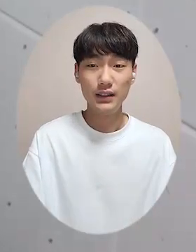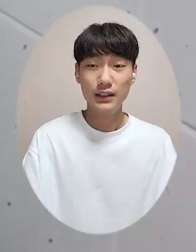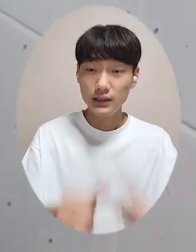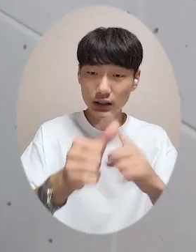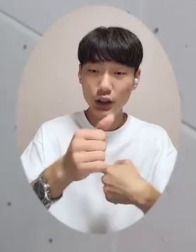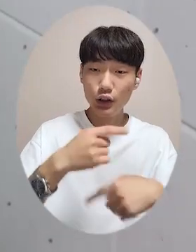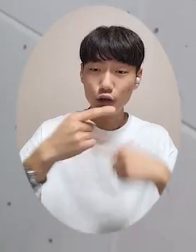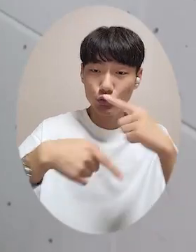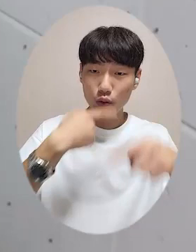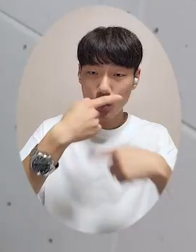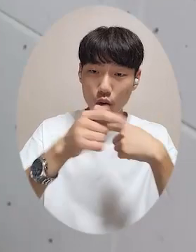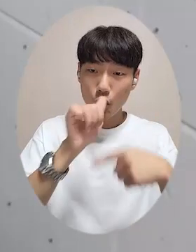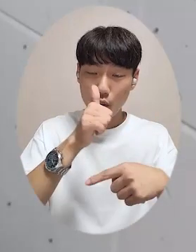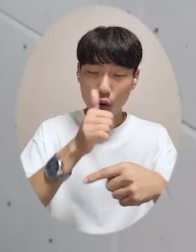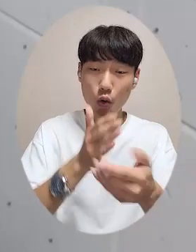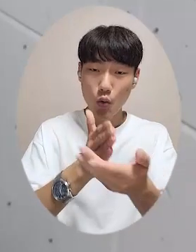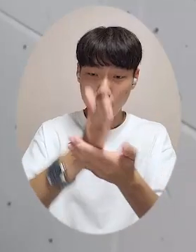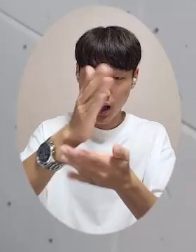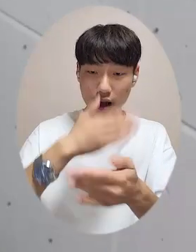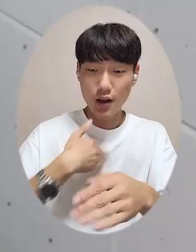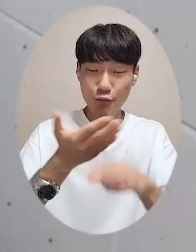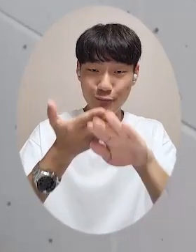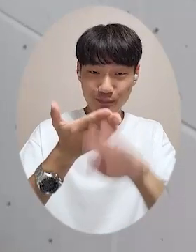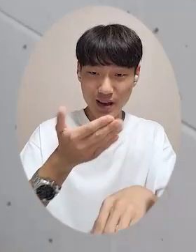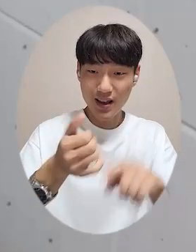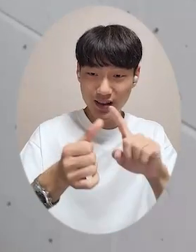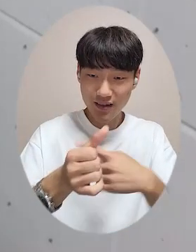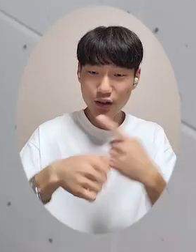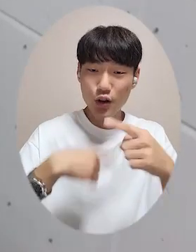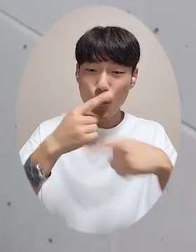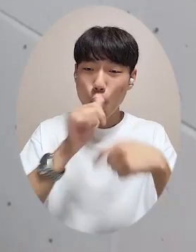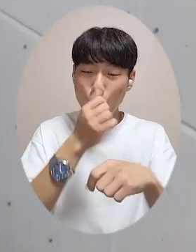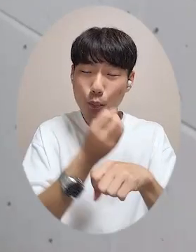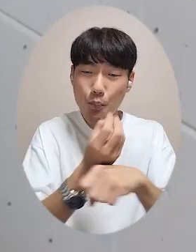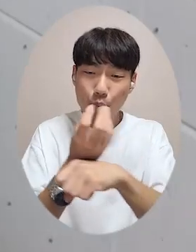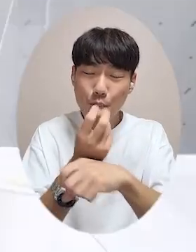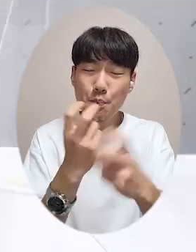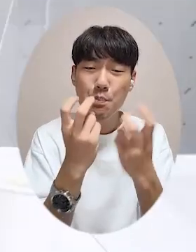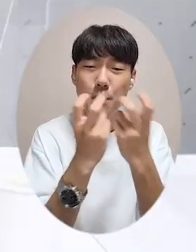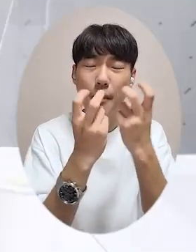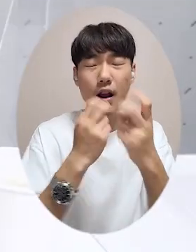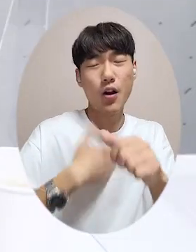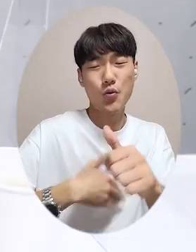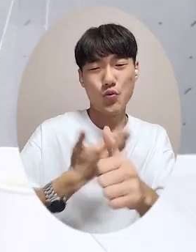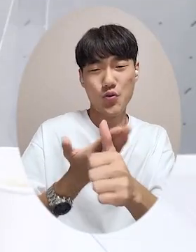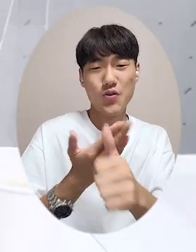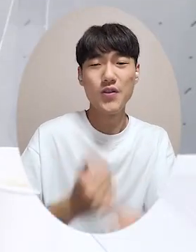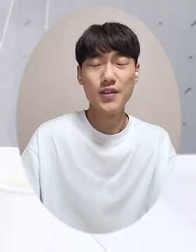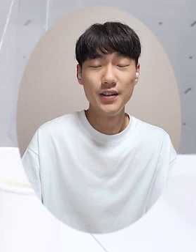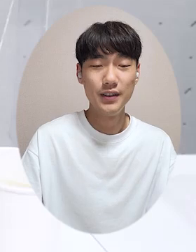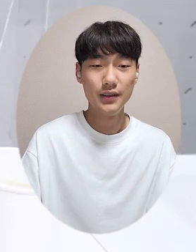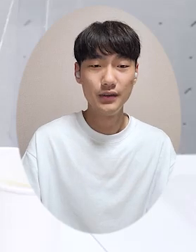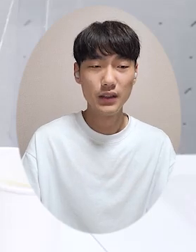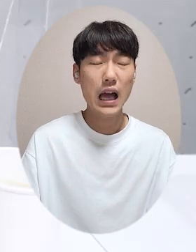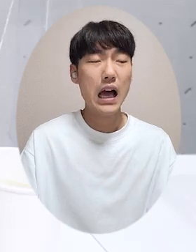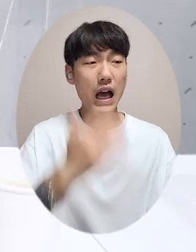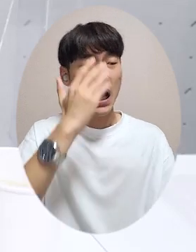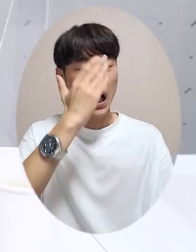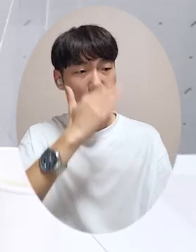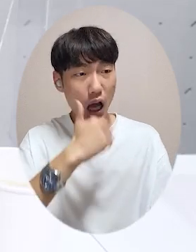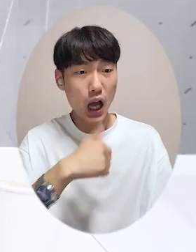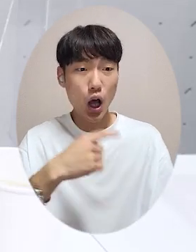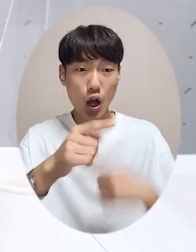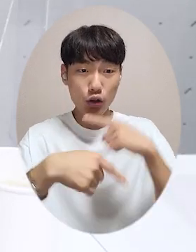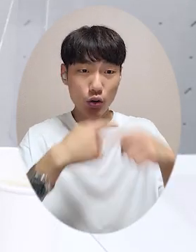보니까 이제 통역하는 방법을 알려주려고 그 방법을 지금 알려주고 있습니다. 네네. 이제 수어 통역이 활용되는 곳이